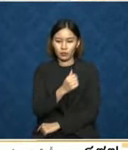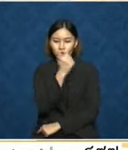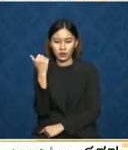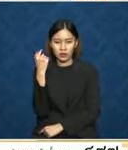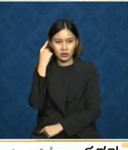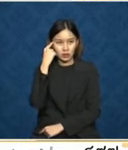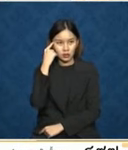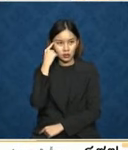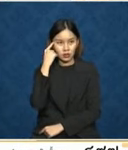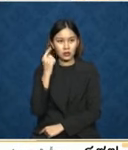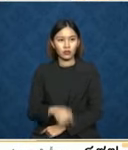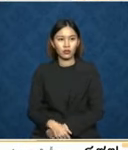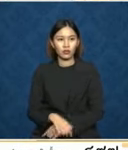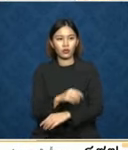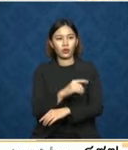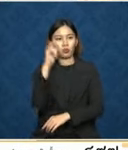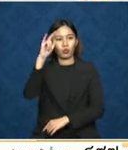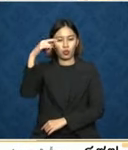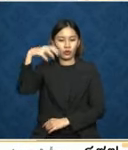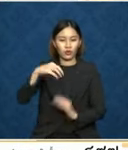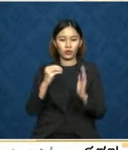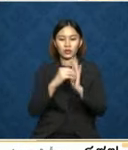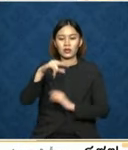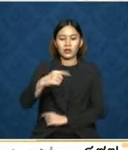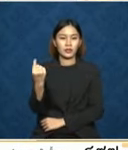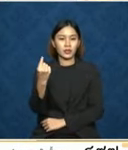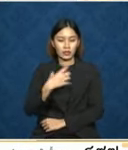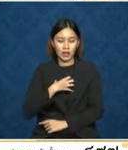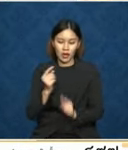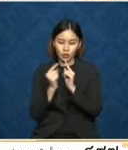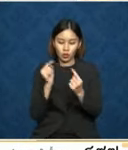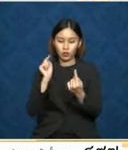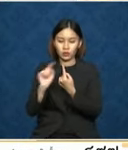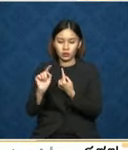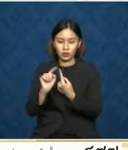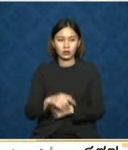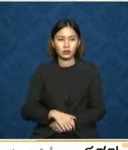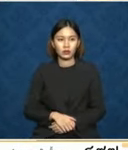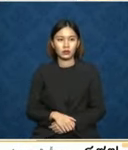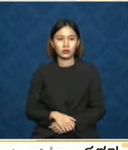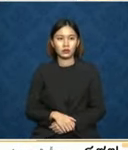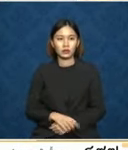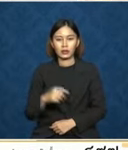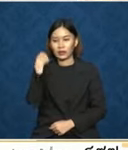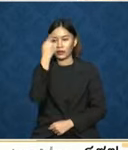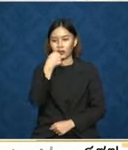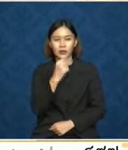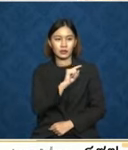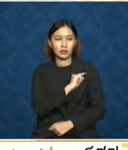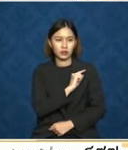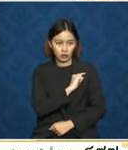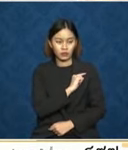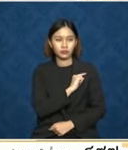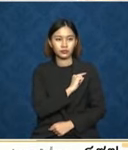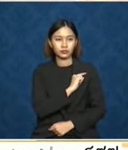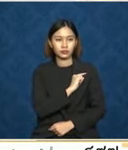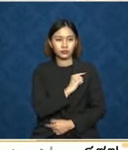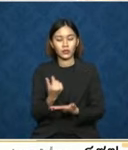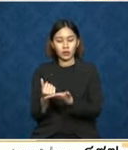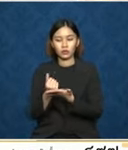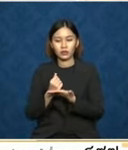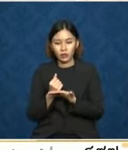อยากจะให้ท่านประธานไปสานไปยังเอ่อผู้เกี่ยวข้องนครับให้กระจายสายการบินให้ลงทั้ง 2สนาม